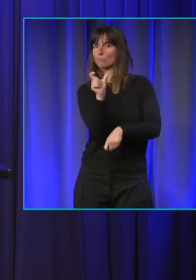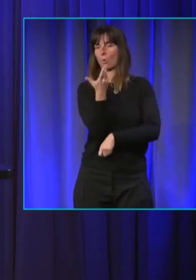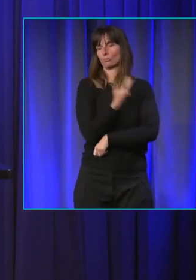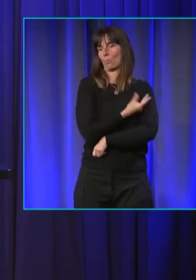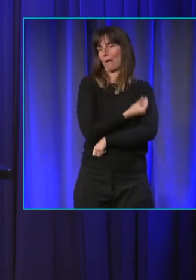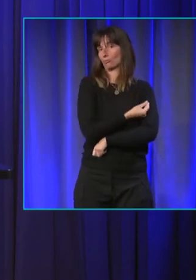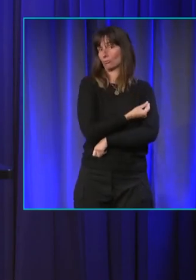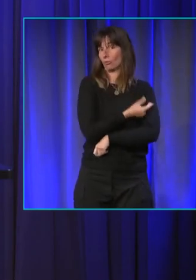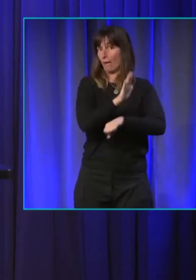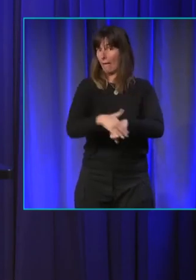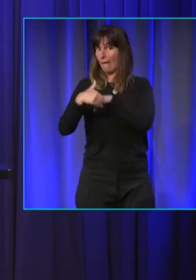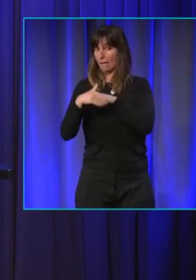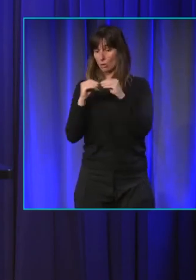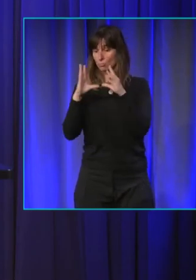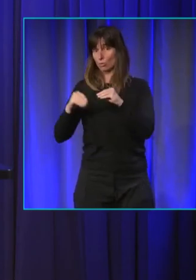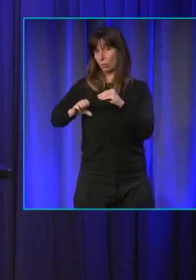muscle.